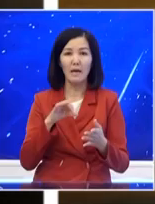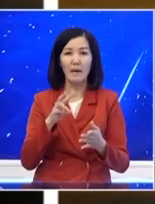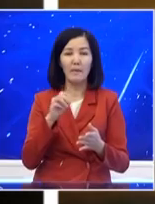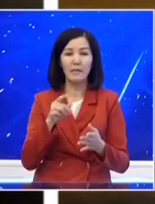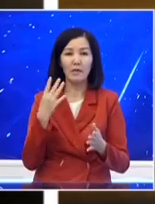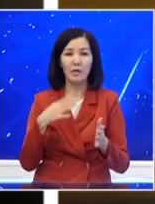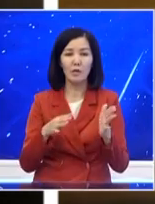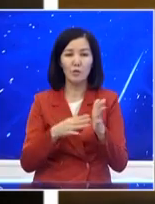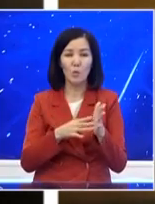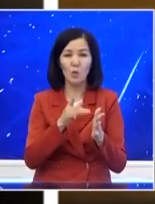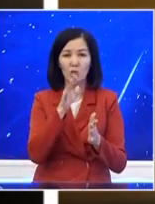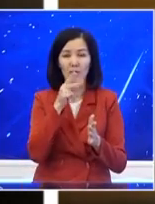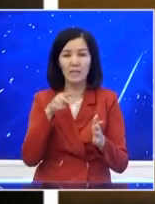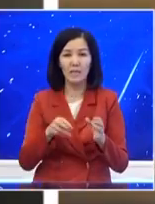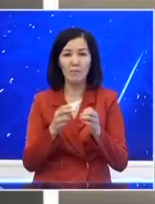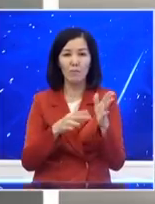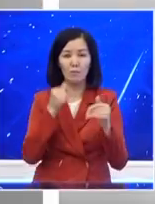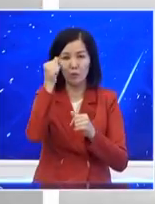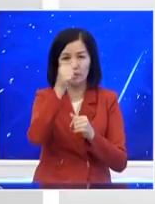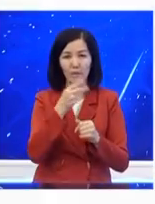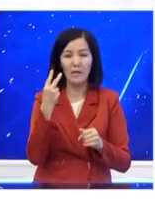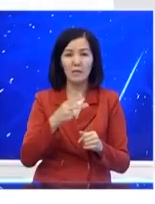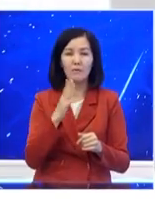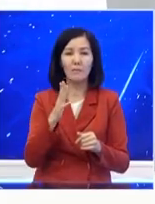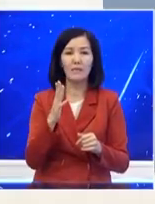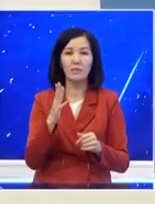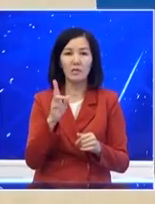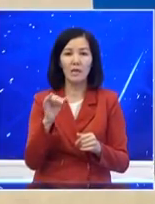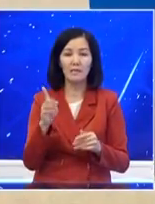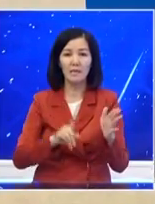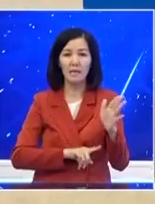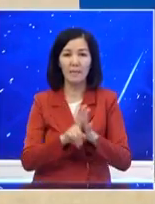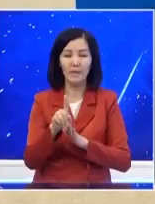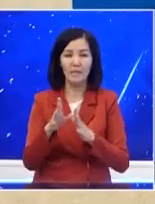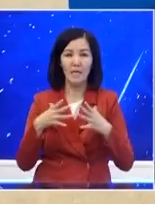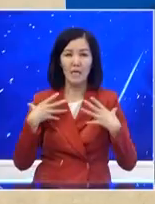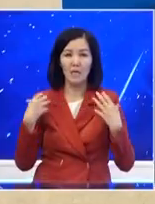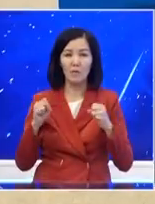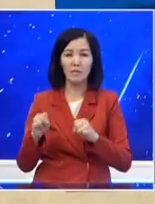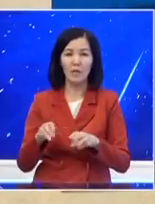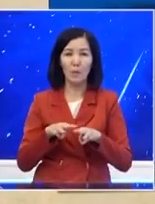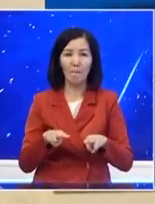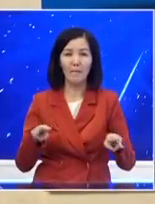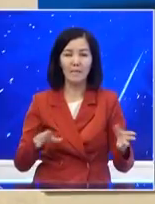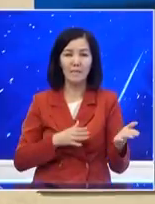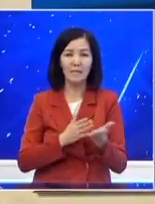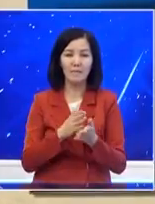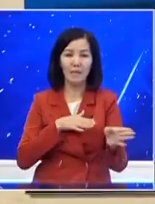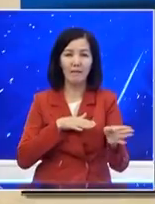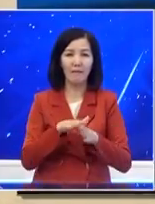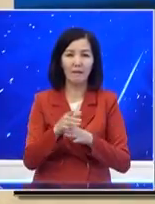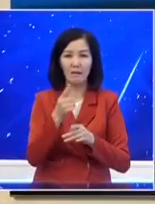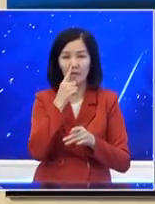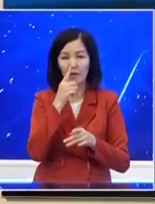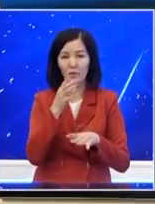Амантайлы 49 жаста, 2017 жылдың 25-ші қаңтарынан денсаулық сақтау министр қызметін атқарды.